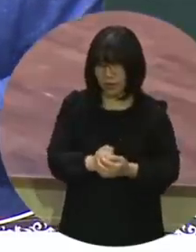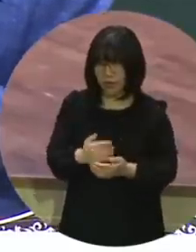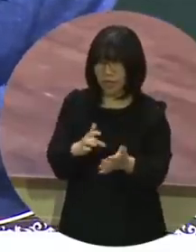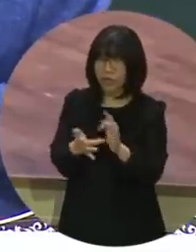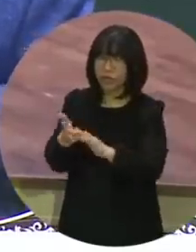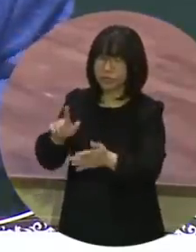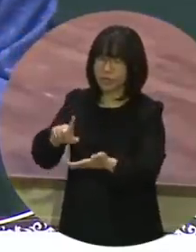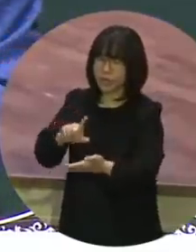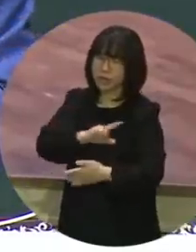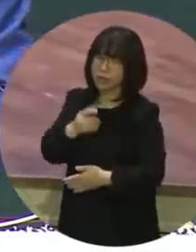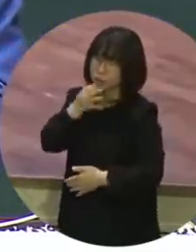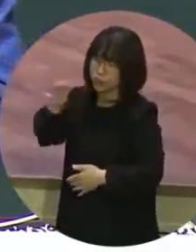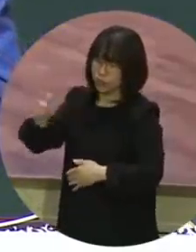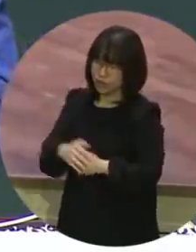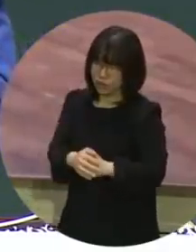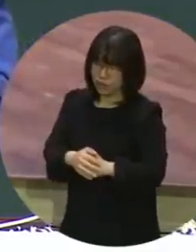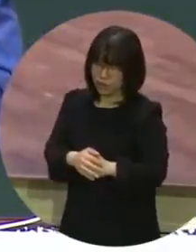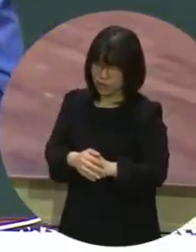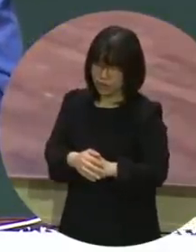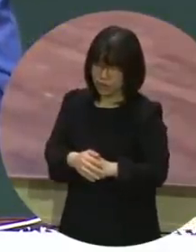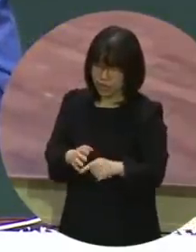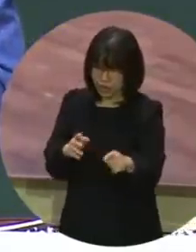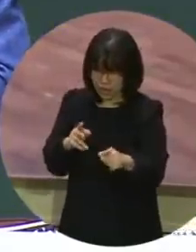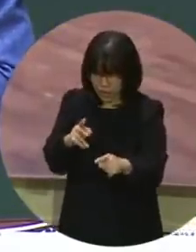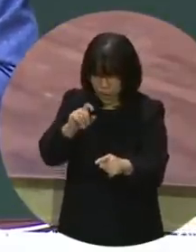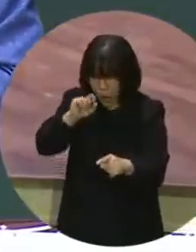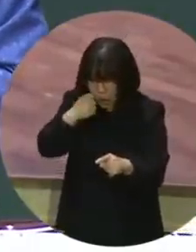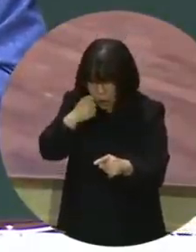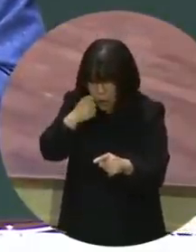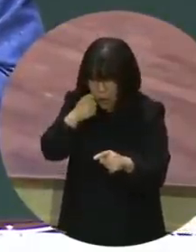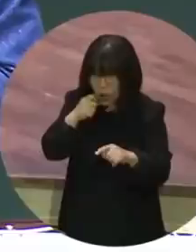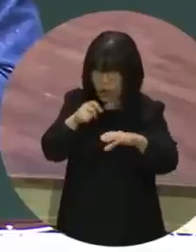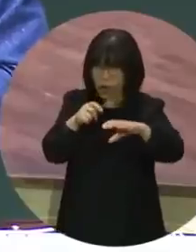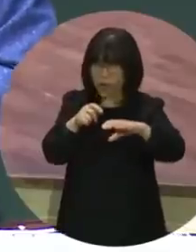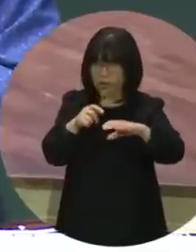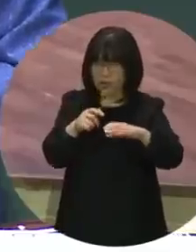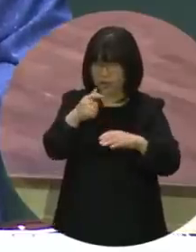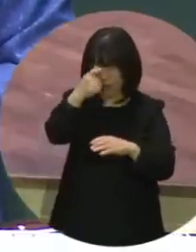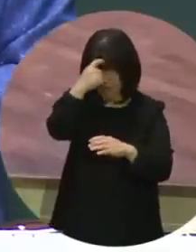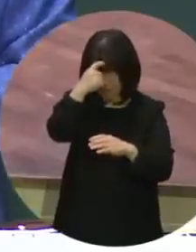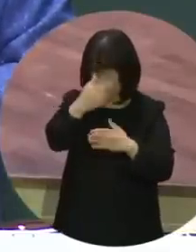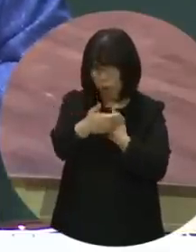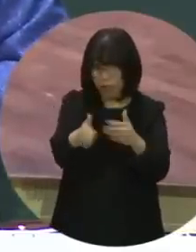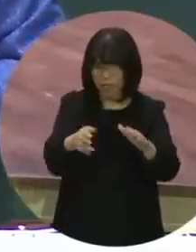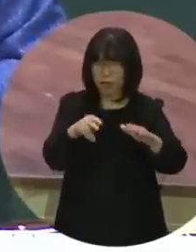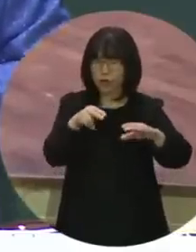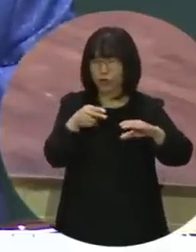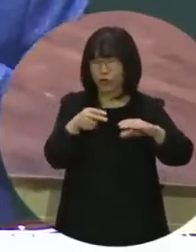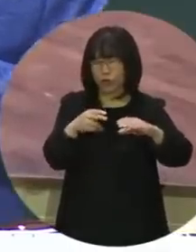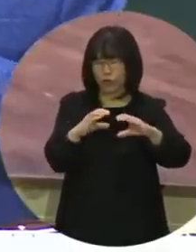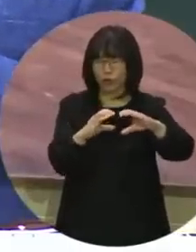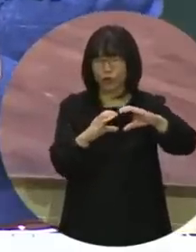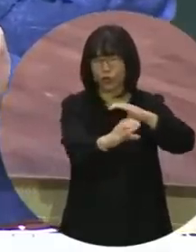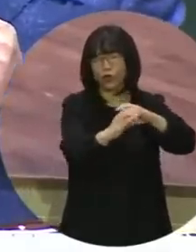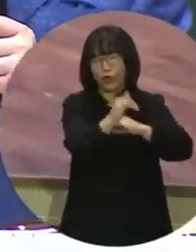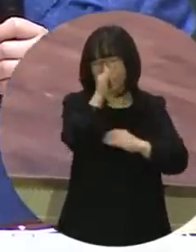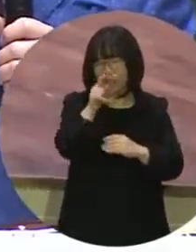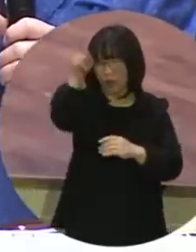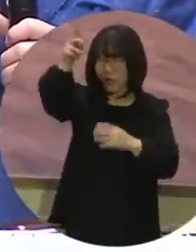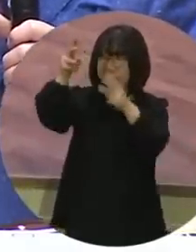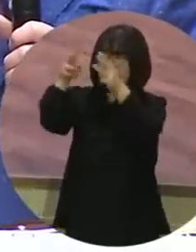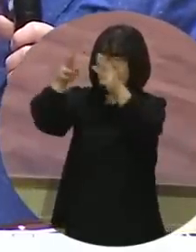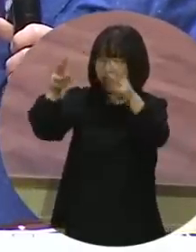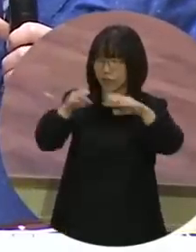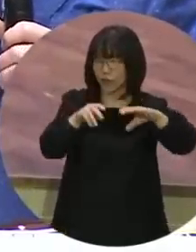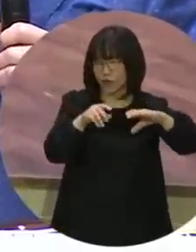더 심각하거든 저 굴에 들어가라. 예원계는 굴을 만들어 놓지 않았냐? 개인기도실에 들어가서 하나님 불러봐라.